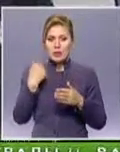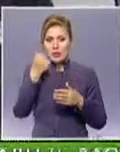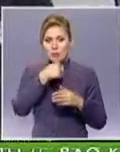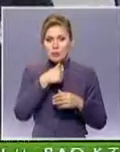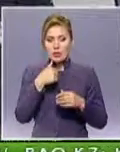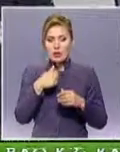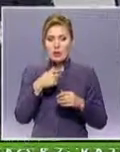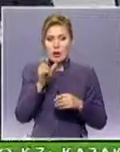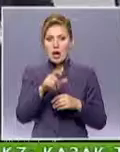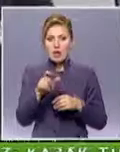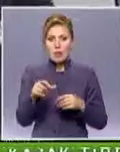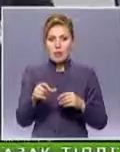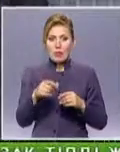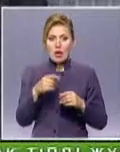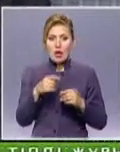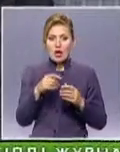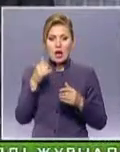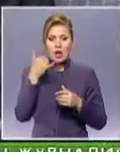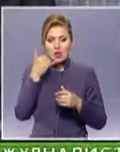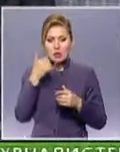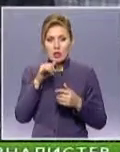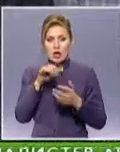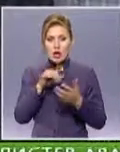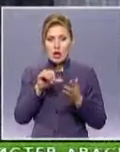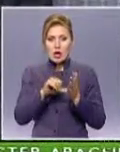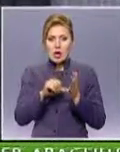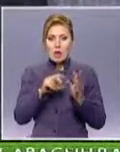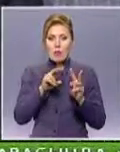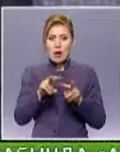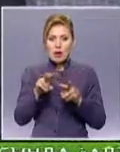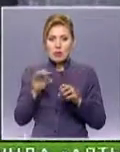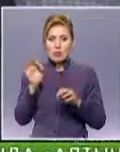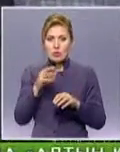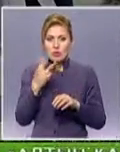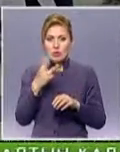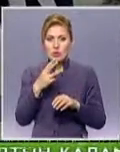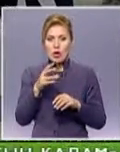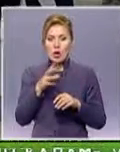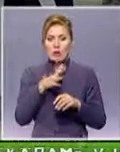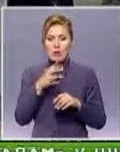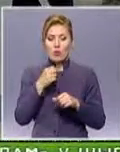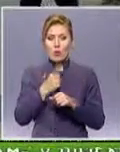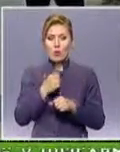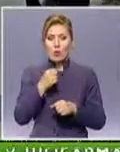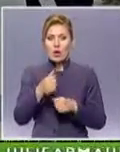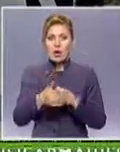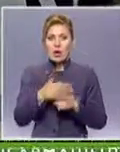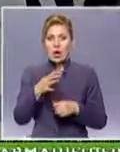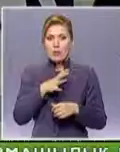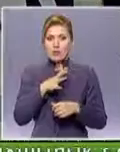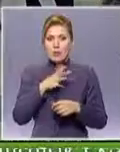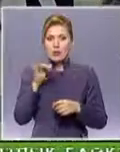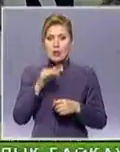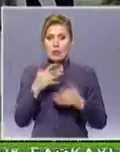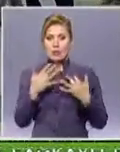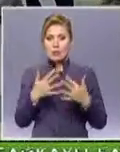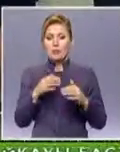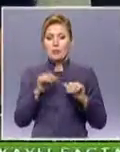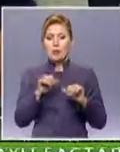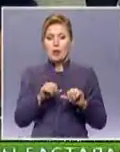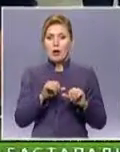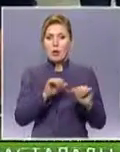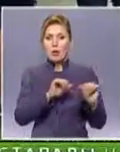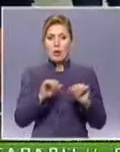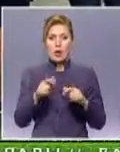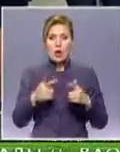дейін азаматтардан 6 қоңырау қабылданған. Дереу бақылау нәтижесінде 3 лауазымды тұлға қатаң жазаға тартылыпты. Ал тұтынушылардың құқығын қорғау